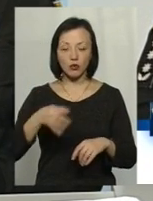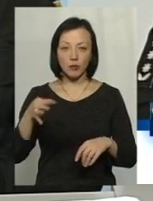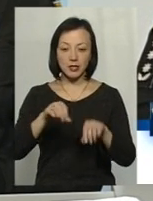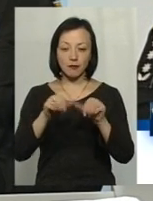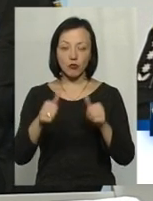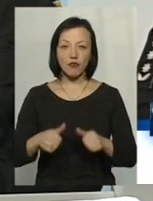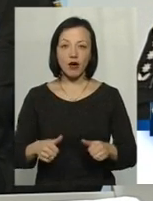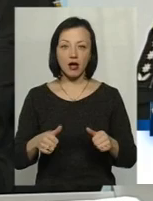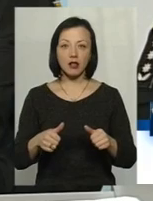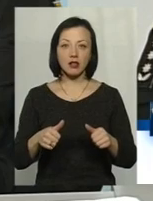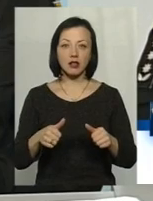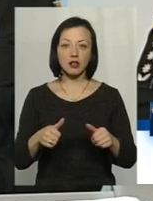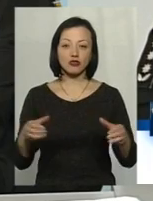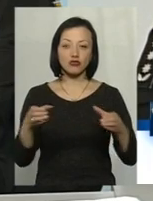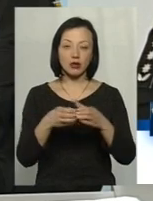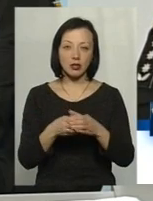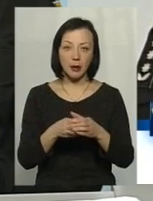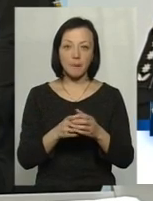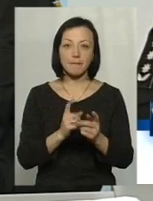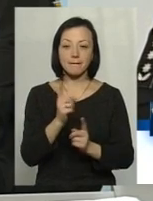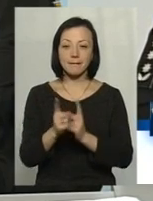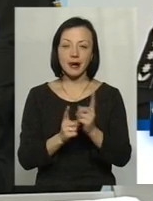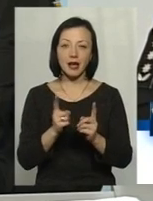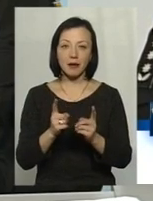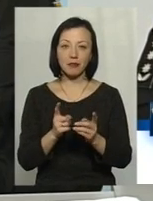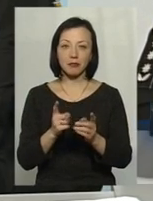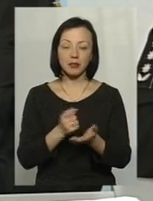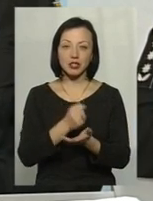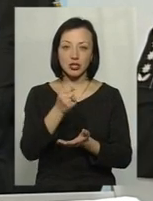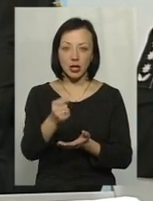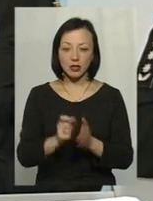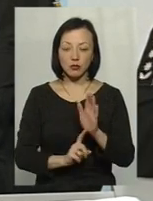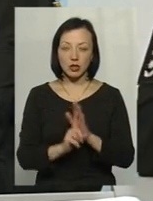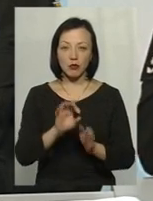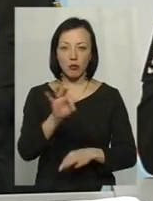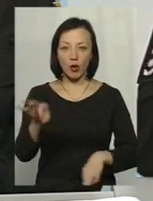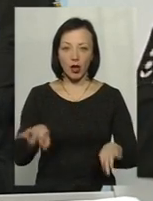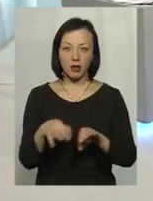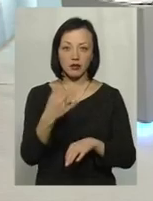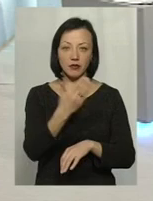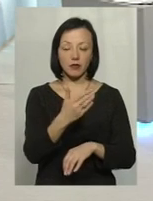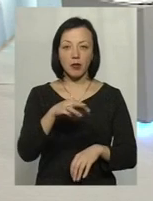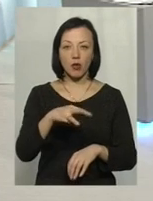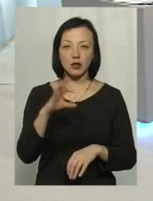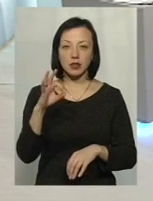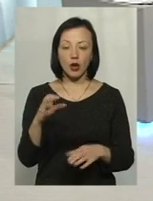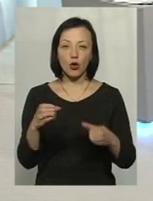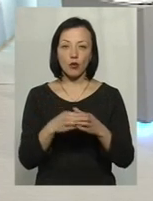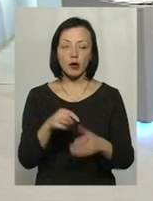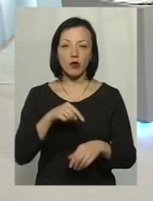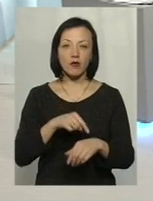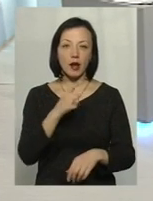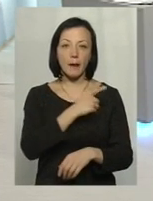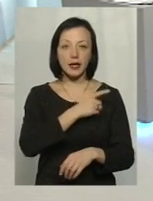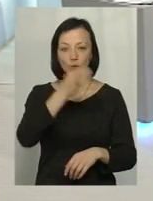штати, перепризначили працівників на постійні штати. Запустили проєкт, якраз от то, що наголошував Микола Олександрович, групи реагування патрульної